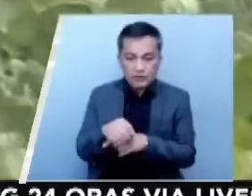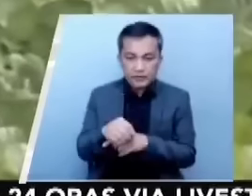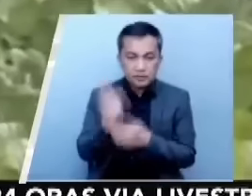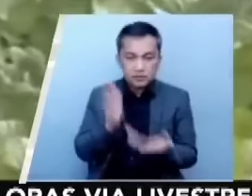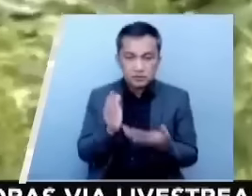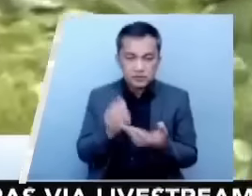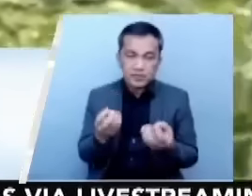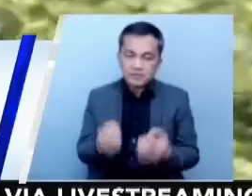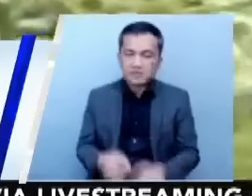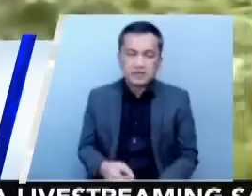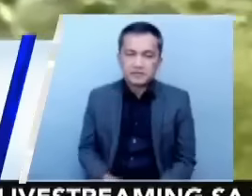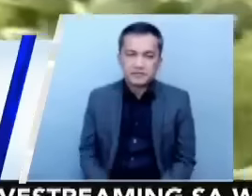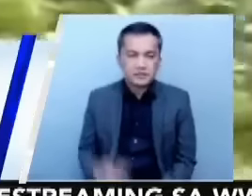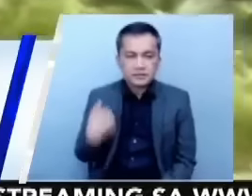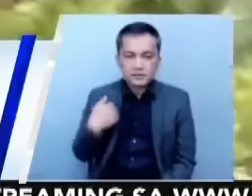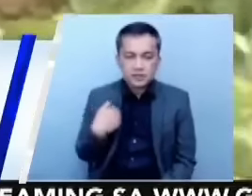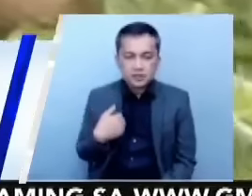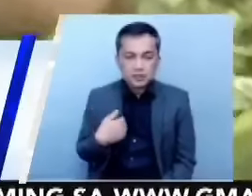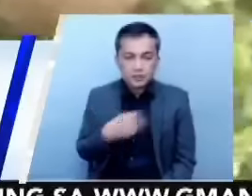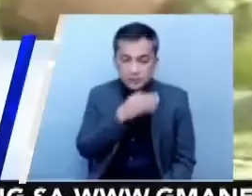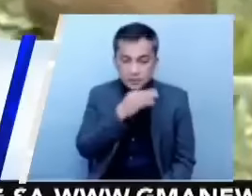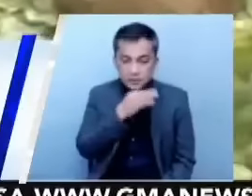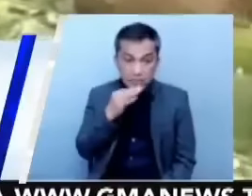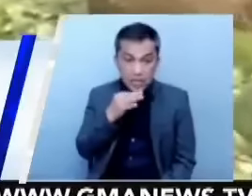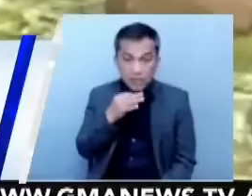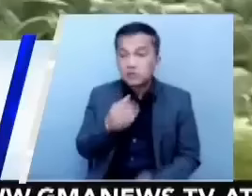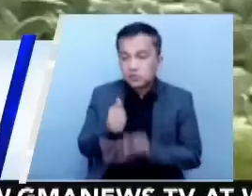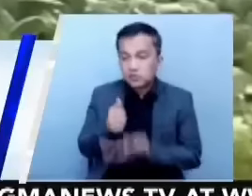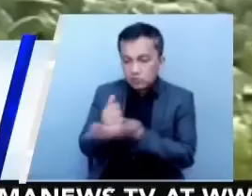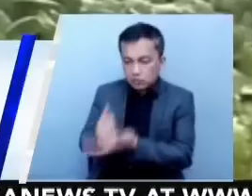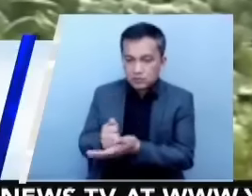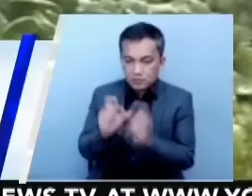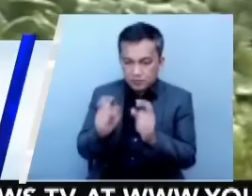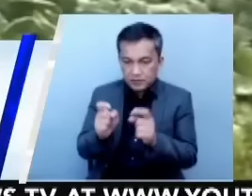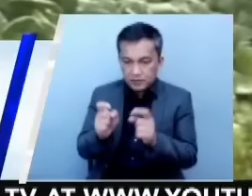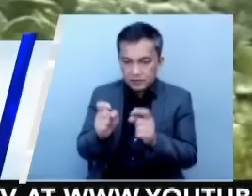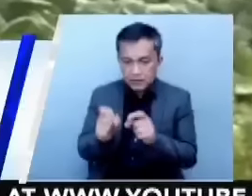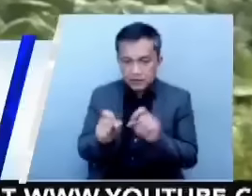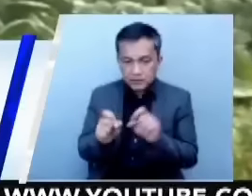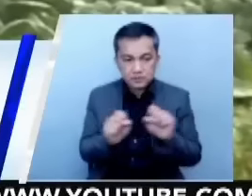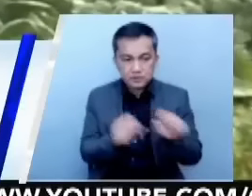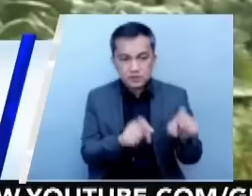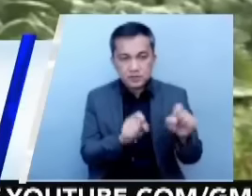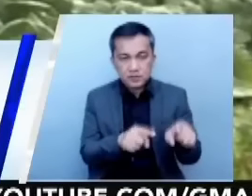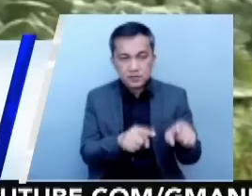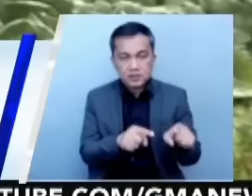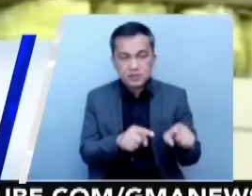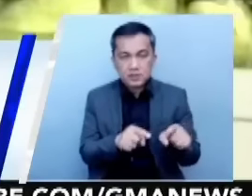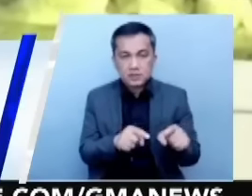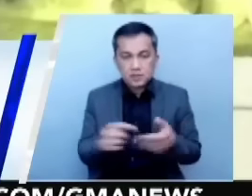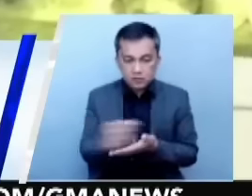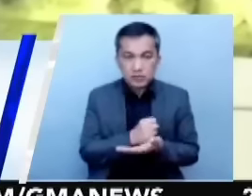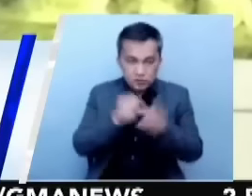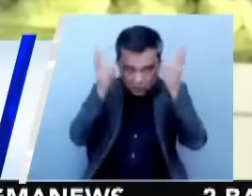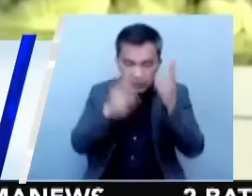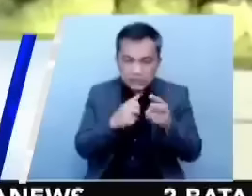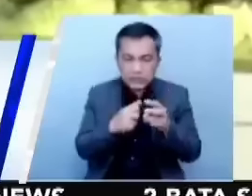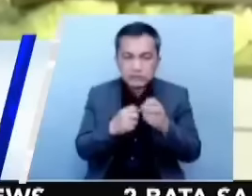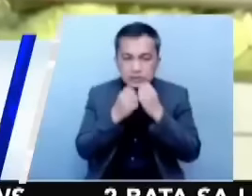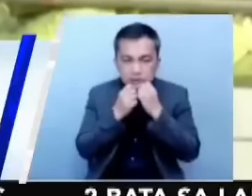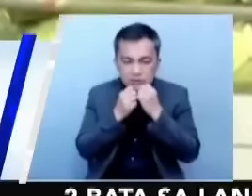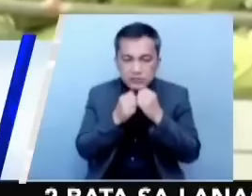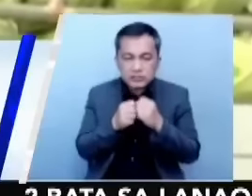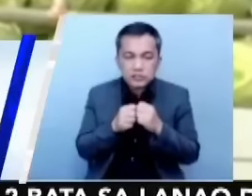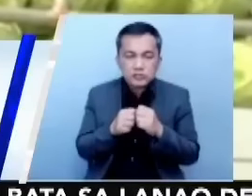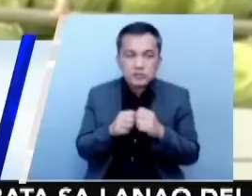ang mga magsasaka para mabilis na maibenta ang aning gulay at hindi sila baratin ng mga trader. Naghahanap din daw ang DA